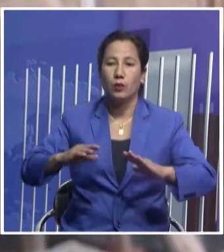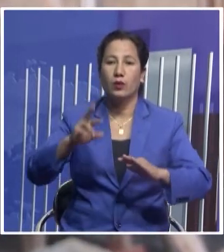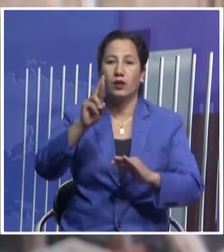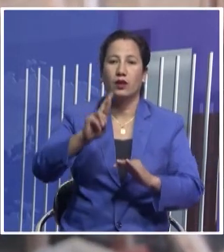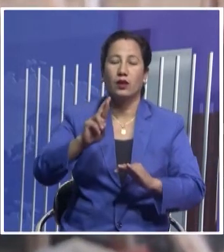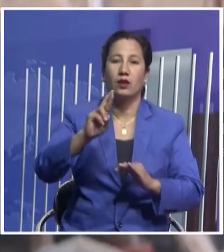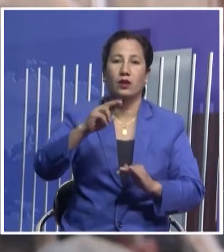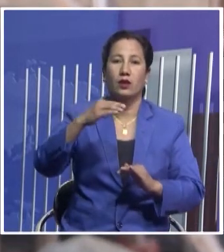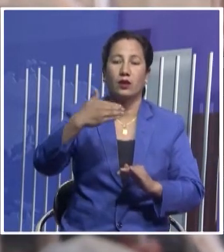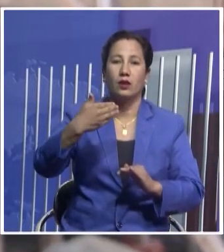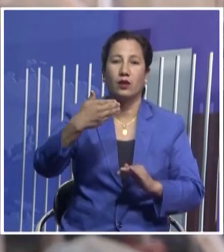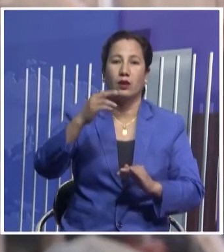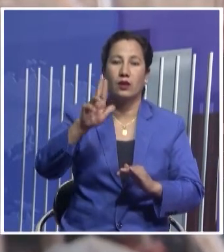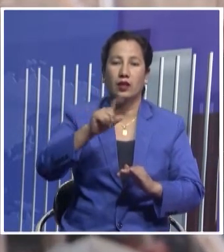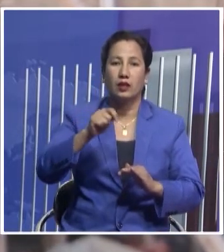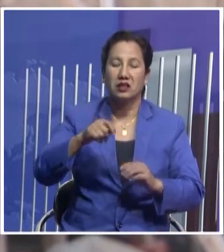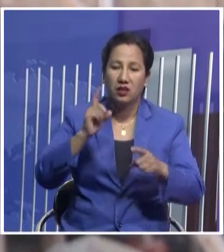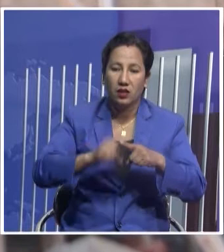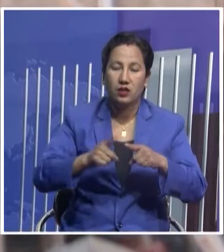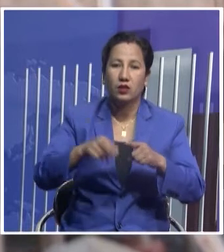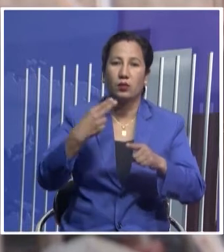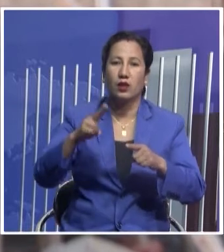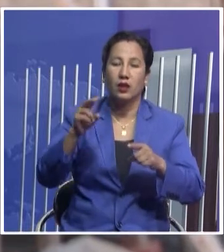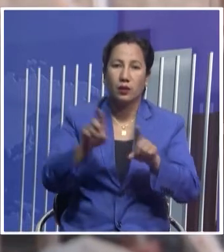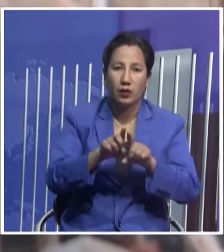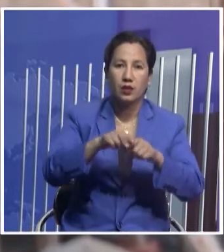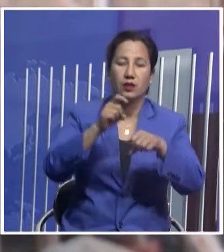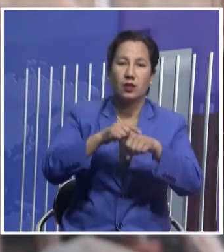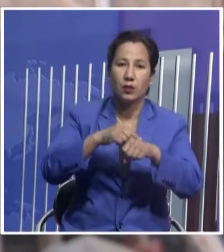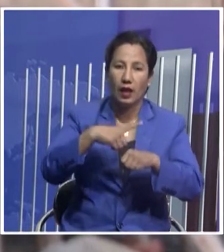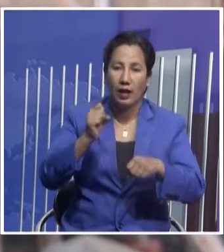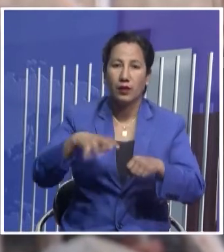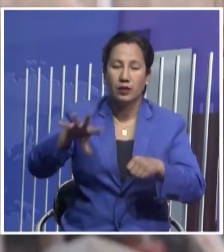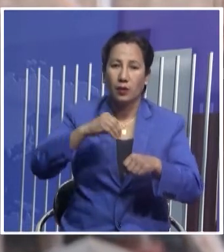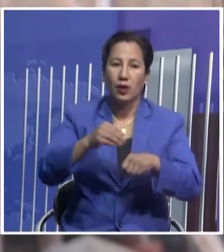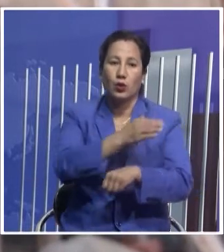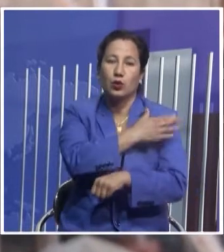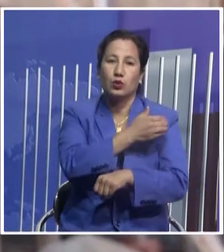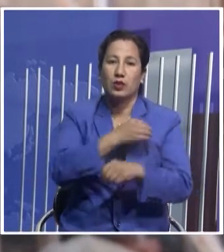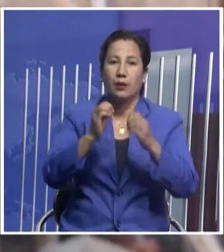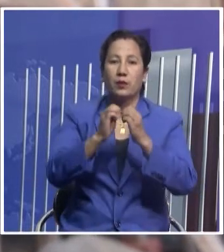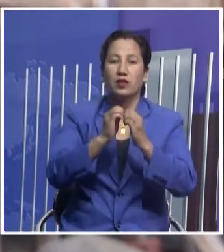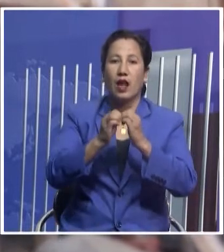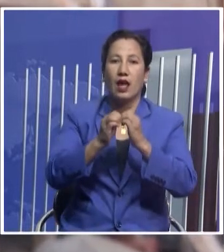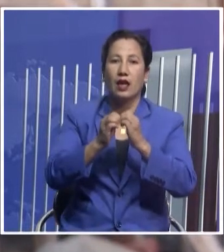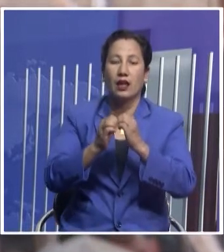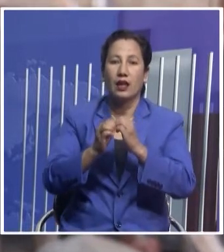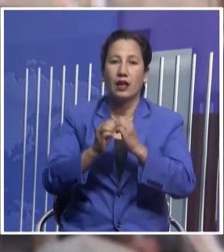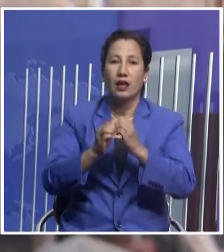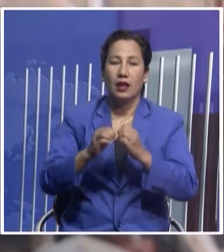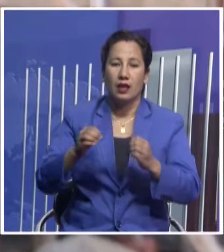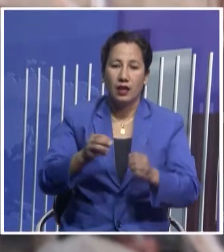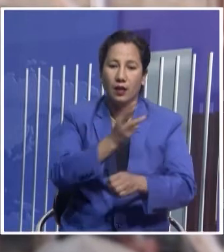अलिकति हामीले खर्चिलो भए तापनि समय लागे पनि सबैको सहयोग सुझाव सल्लाह र यो जनमानसमा